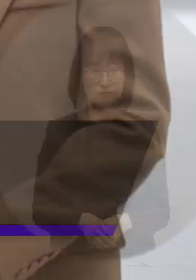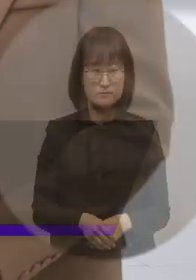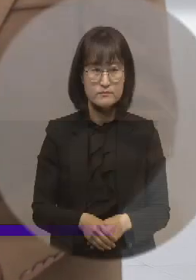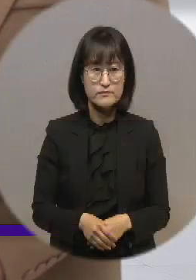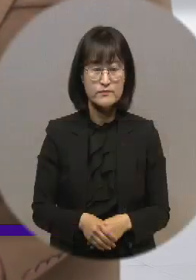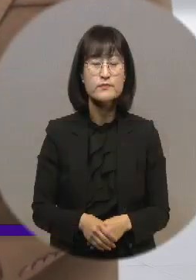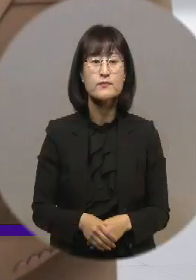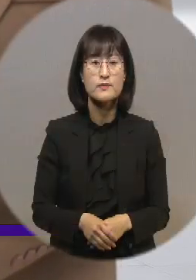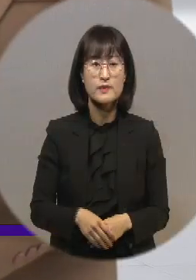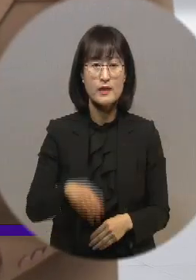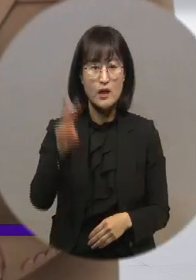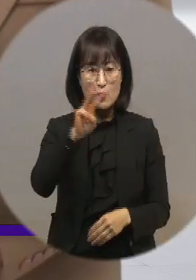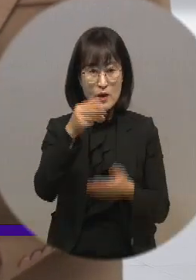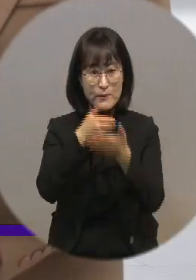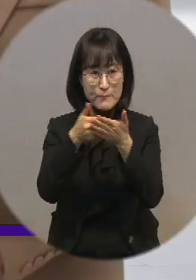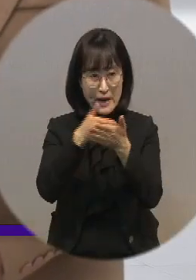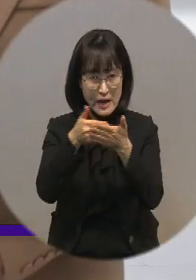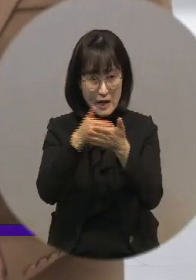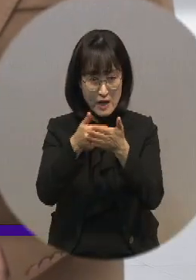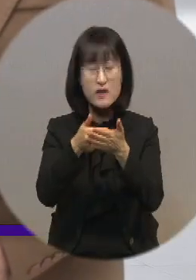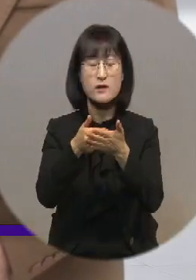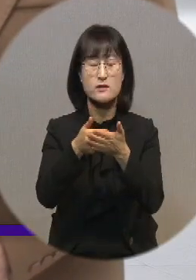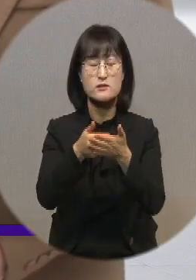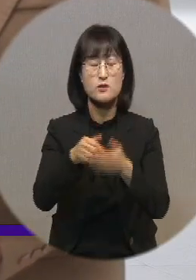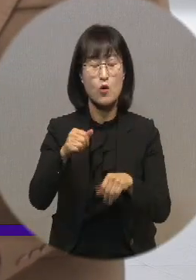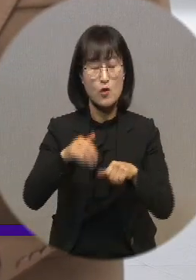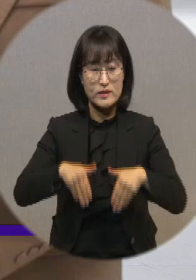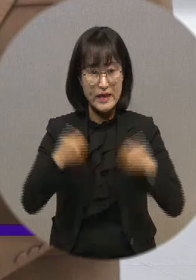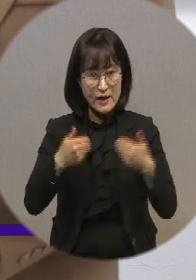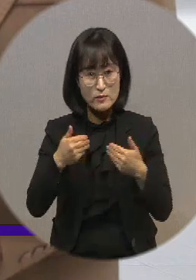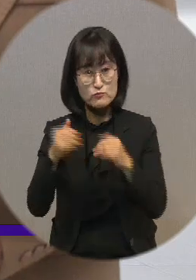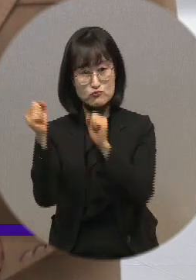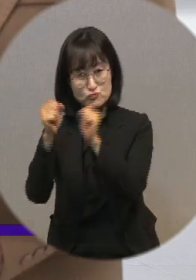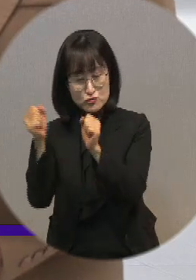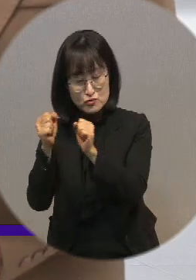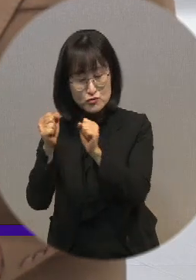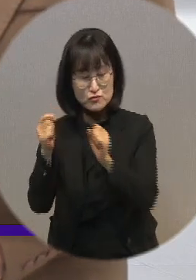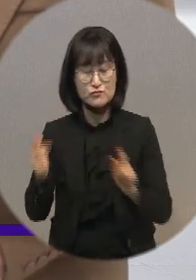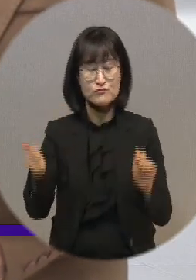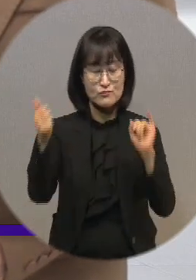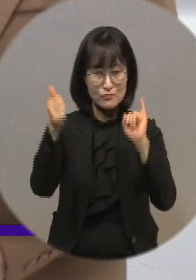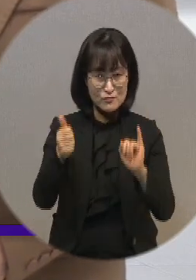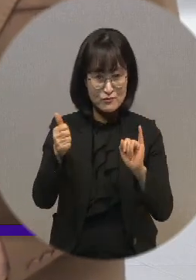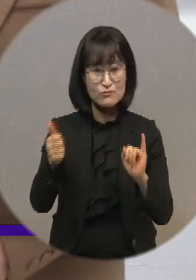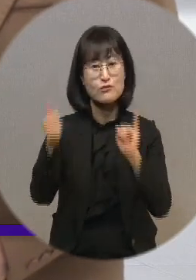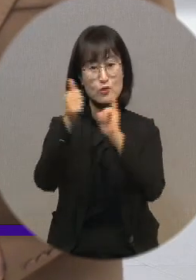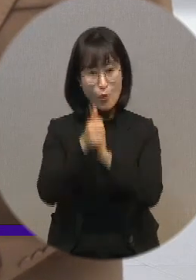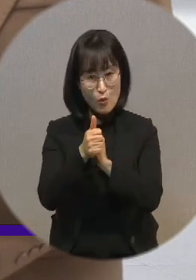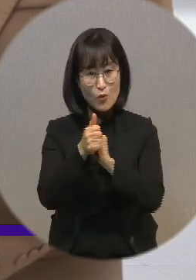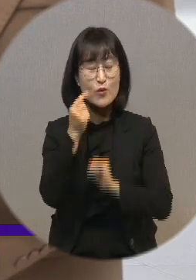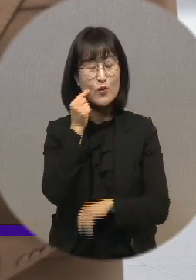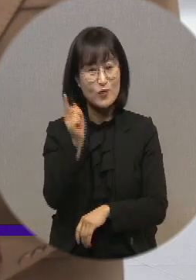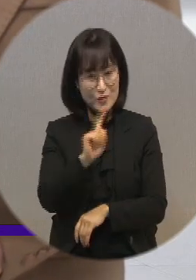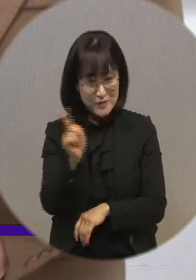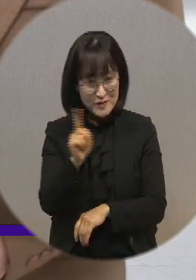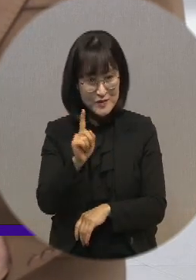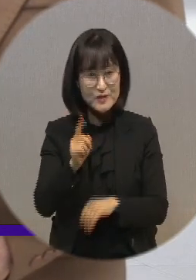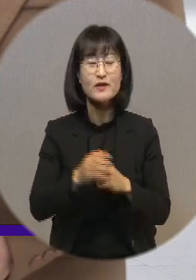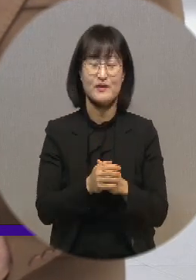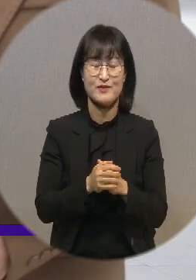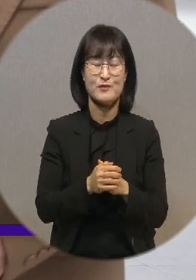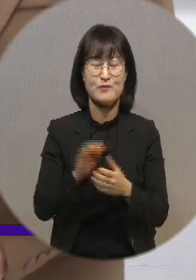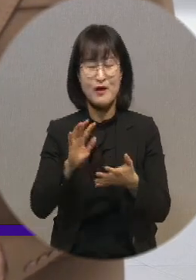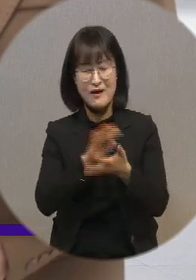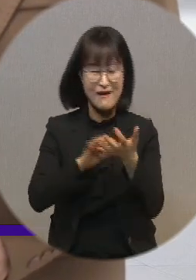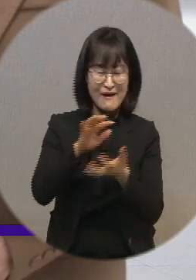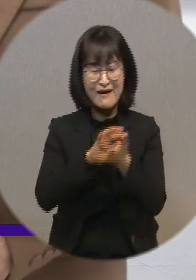웹툰 회사를 운영하게 된 남과 북의 MZ세대. 그들은 어떻게 만나 결혼하게 됐을까요? 좌충우돌할 수밖에